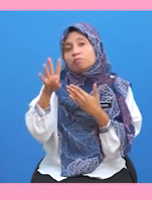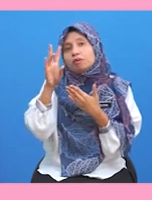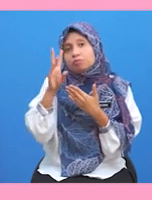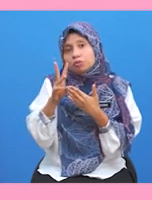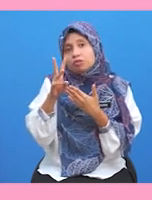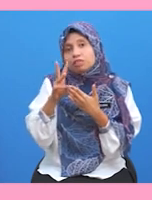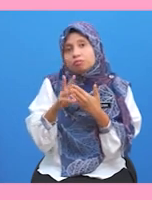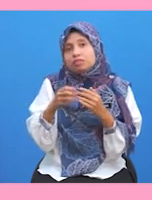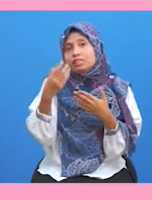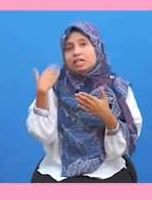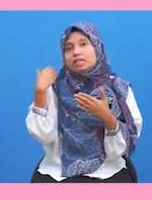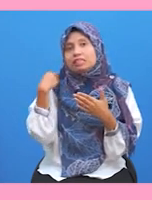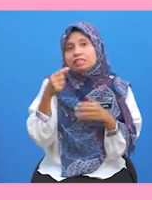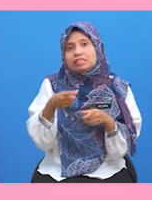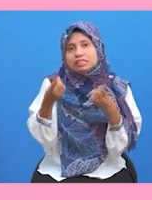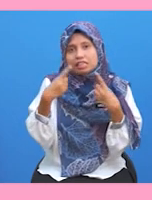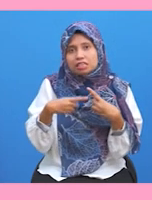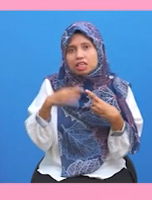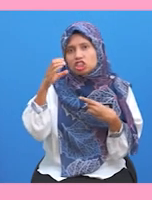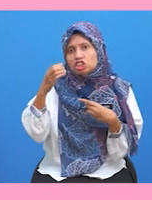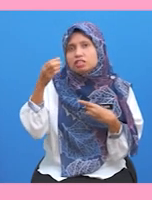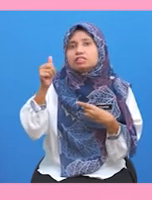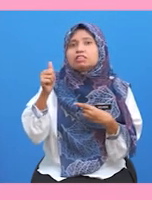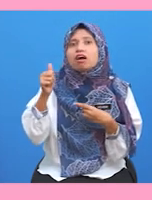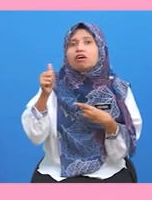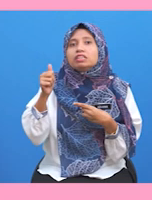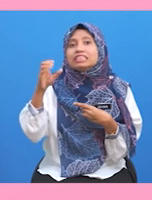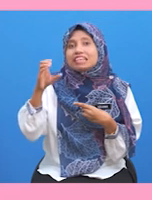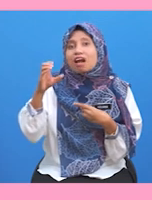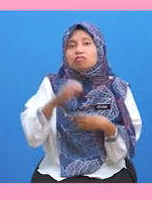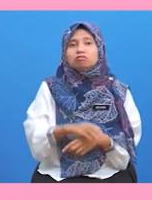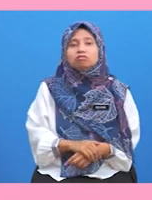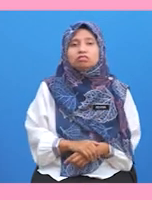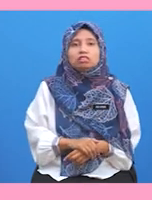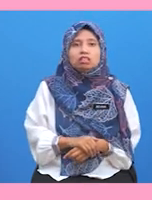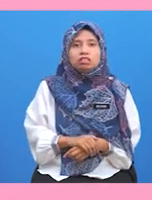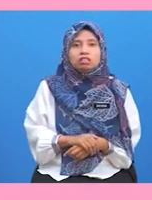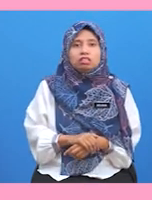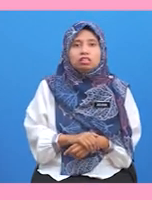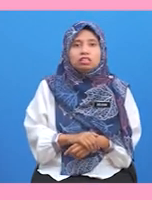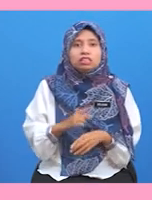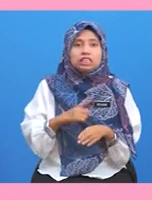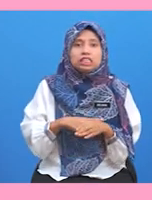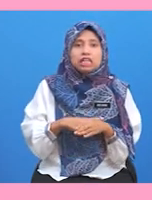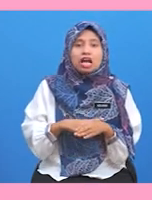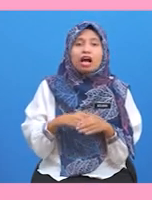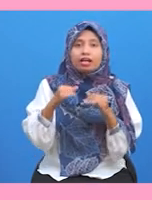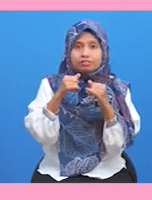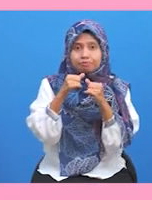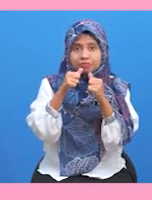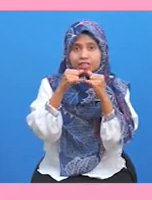pertama diadakan ketika kedatangan Gabenor pertama Sarawak, iaitu Charles Arden Clark di